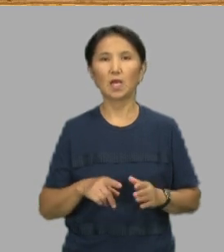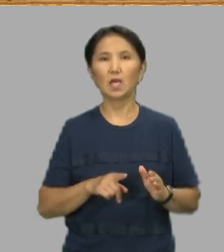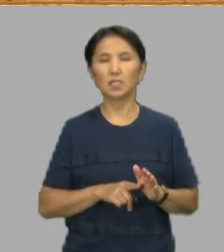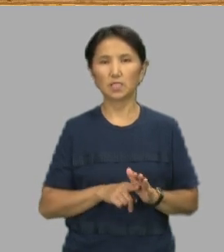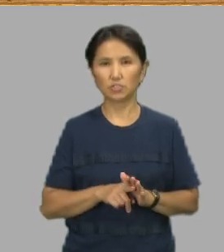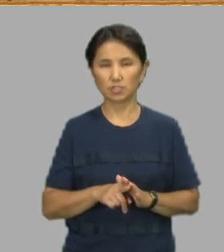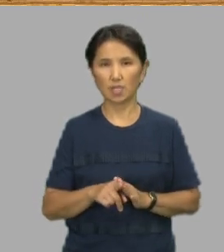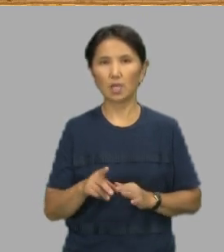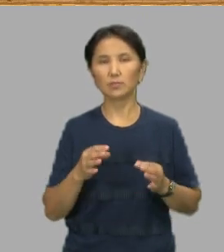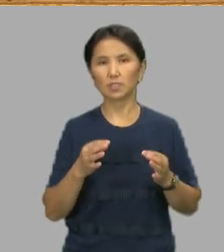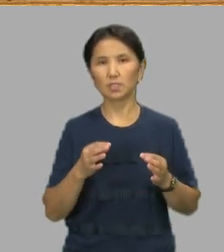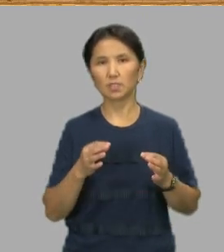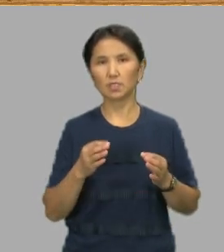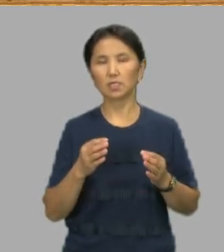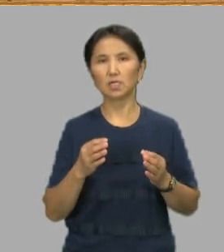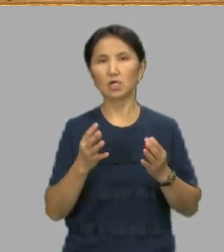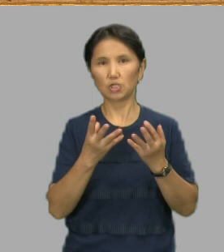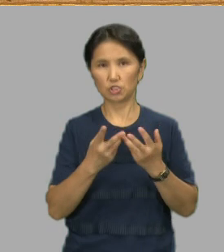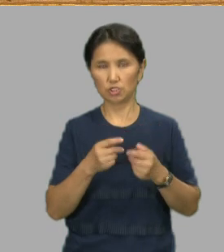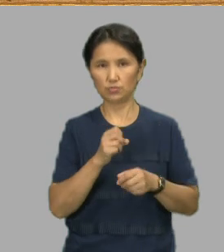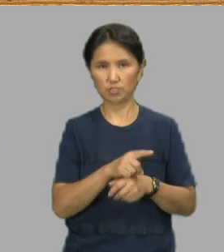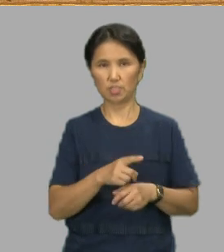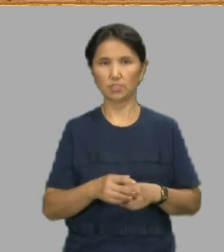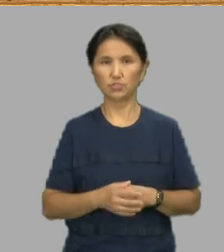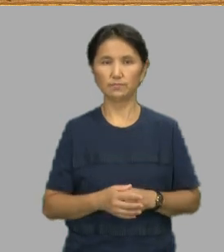Приступаем к решению задач.